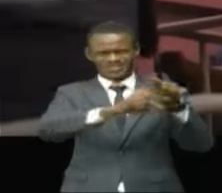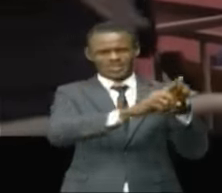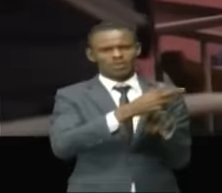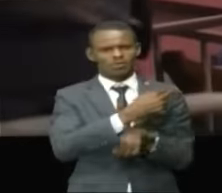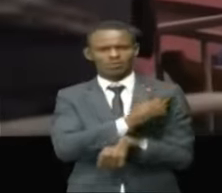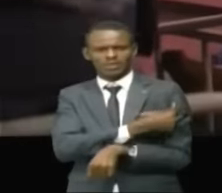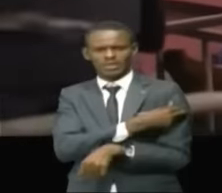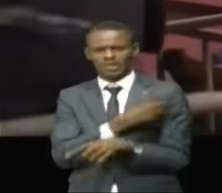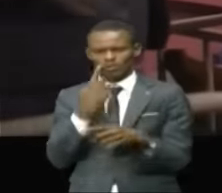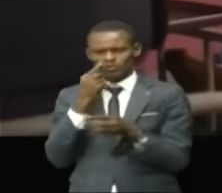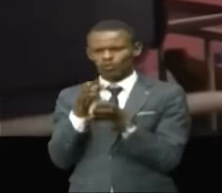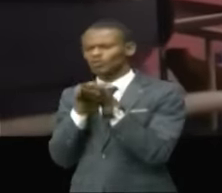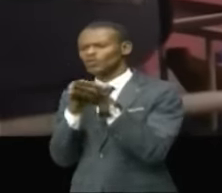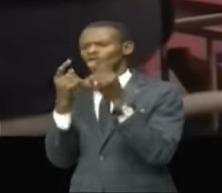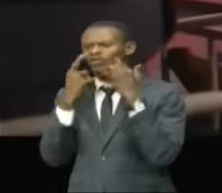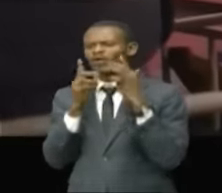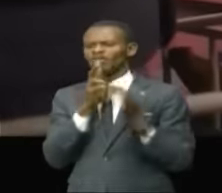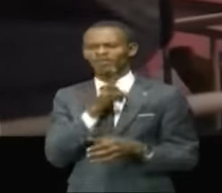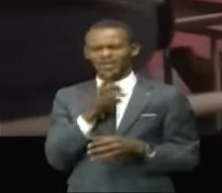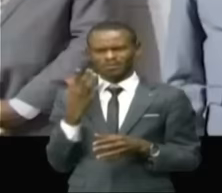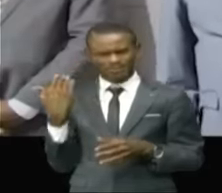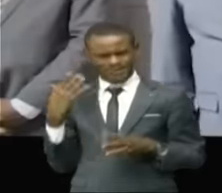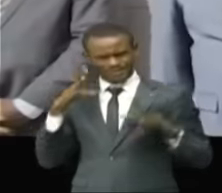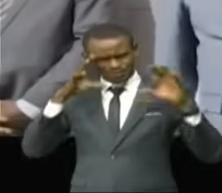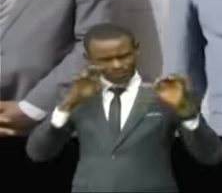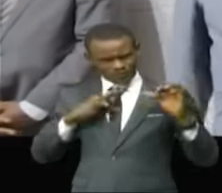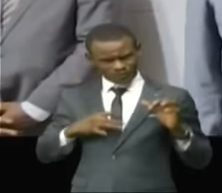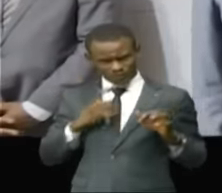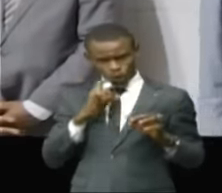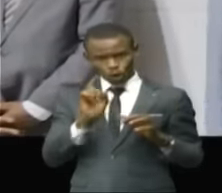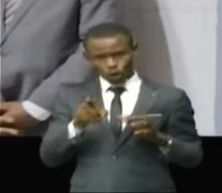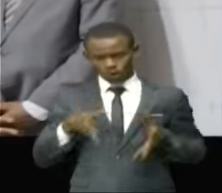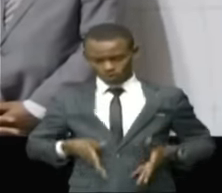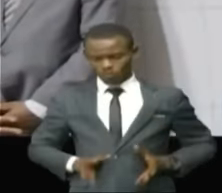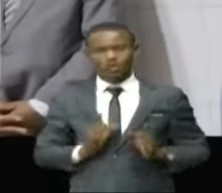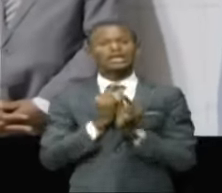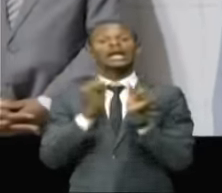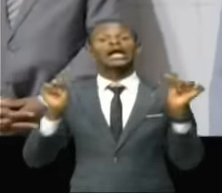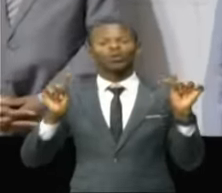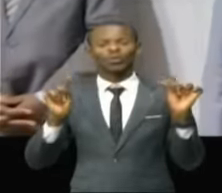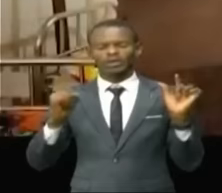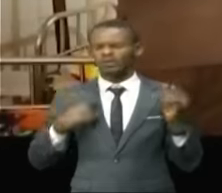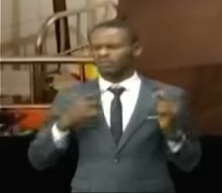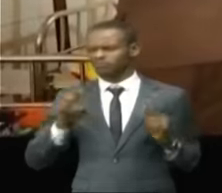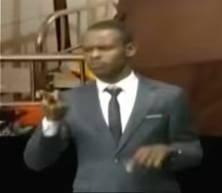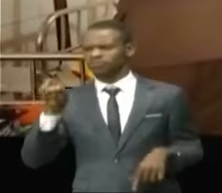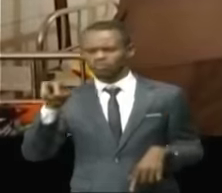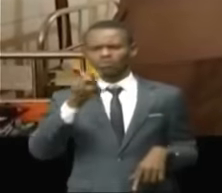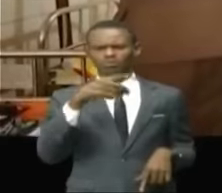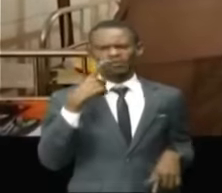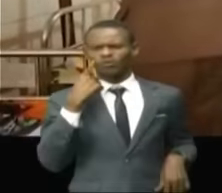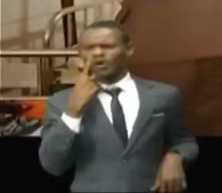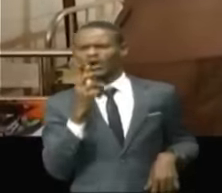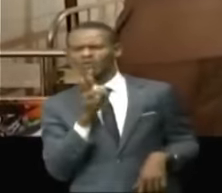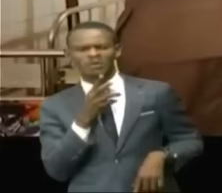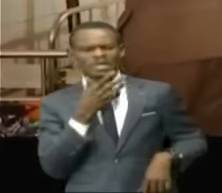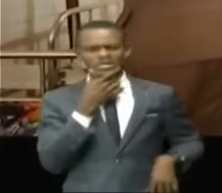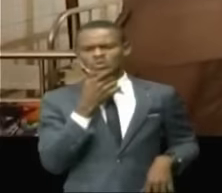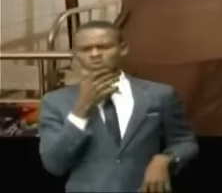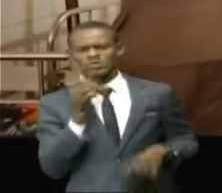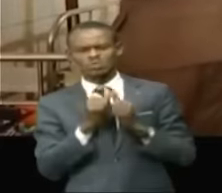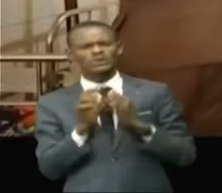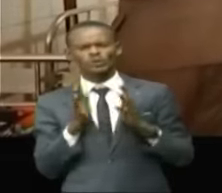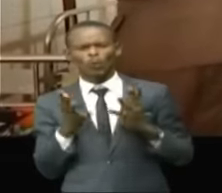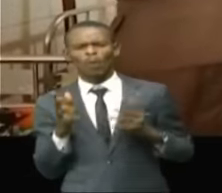de la maternité prônée par le chef de l'État, Félix Antoine Tshisekedi Tshilombo. Polydor Mbongani a eu des explications claires